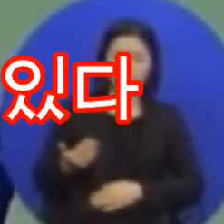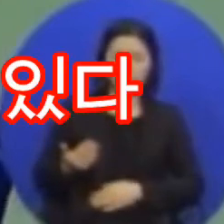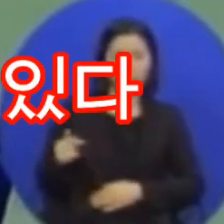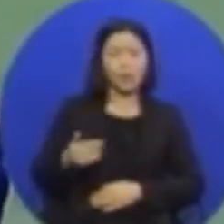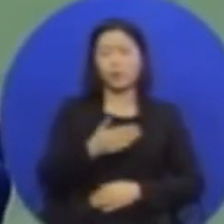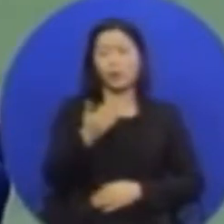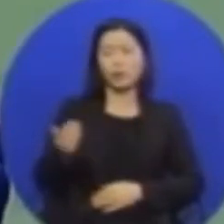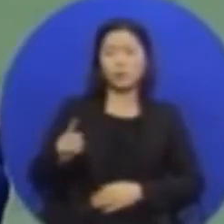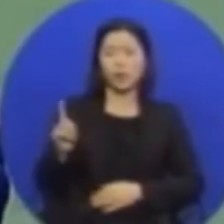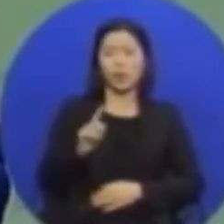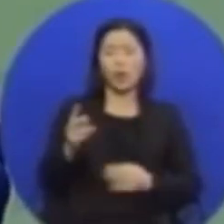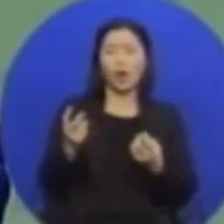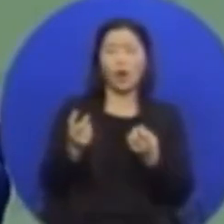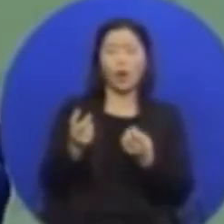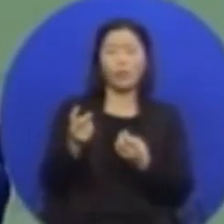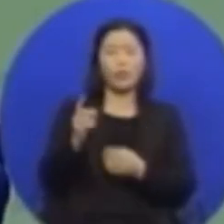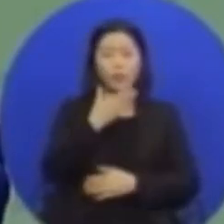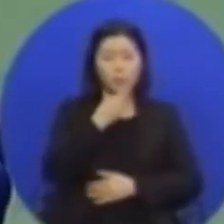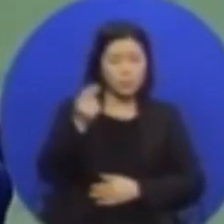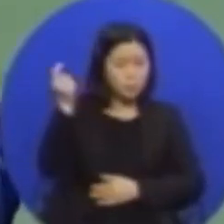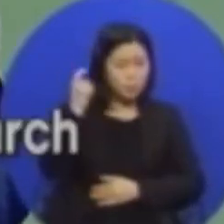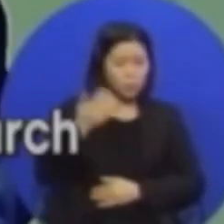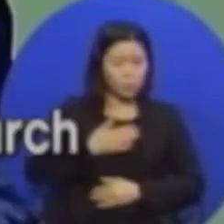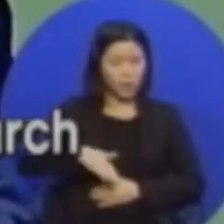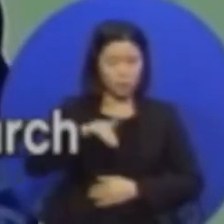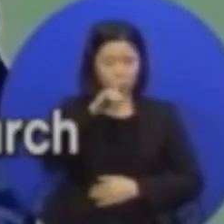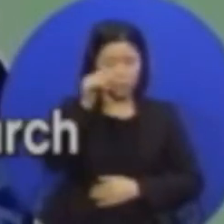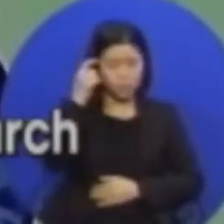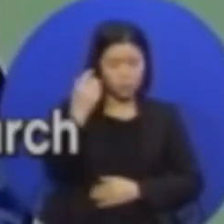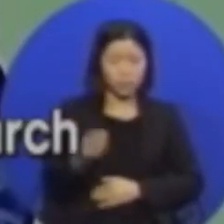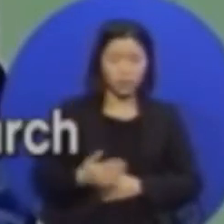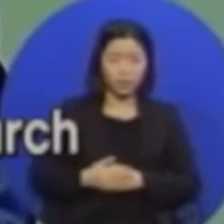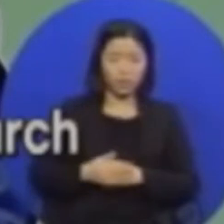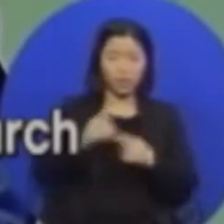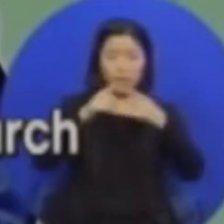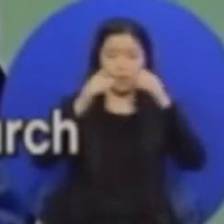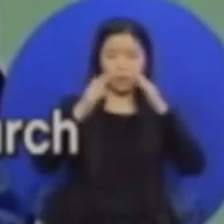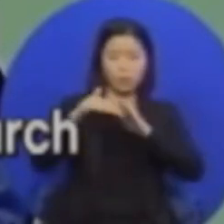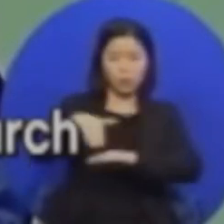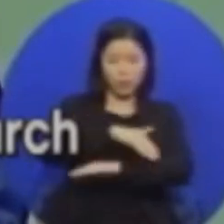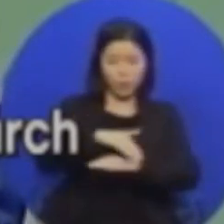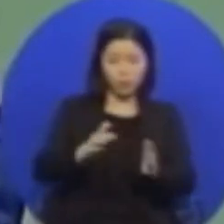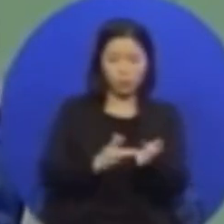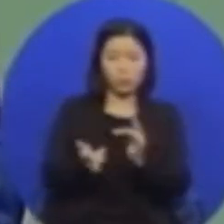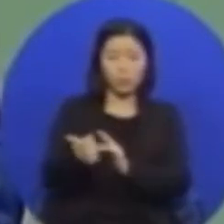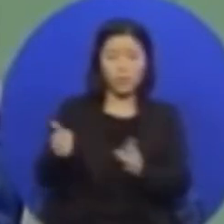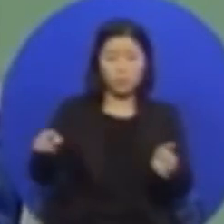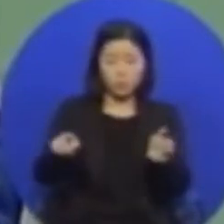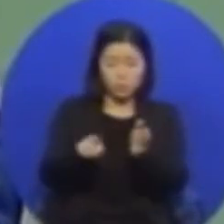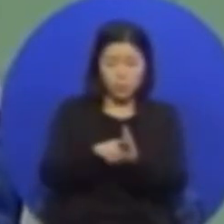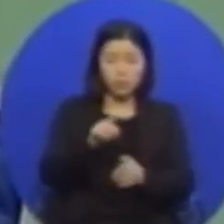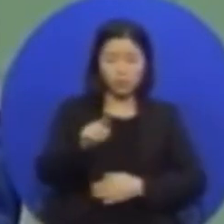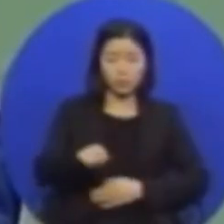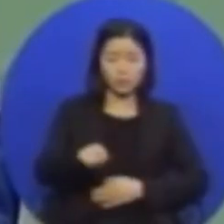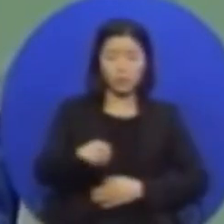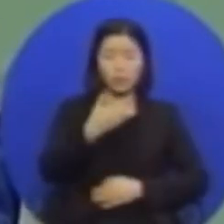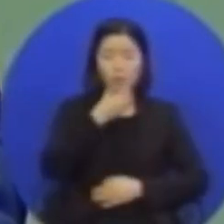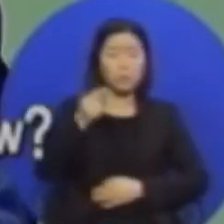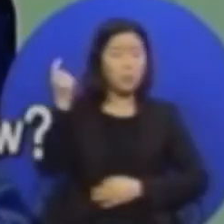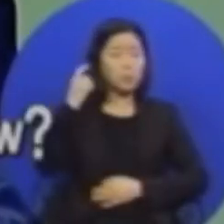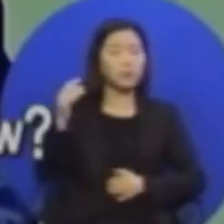여러분은 어떤 복음을 알고 계시나요 여러분이 교회를 다니고 예수를 믿는 것은 다 복음을 들어서 그렇죠